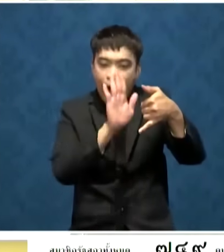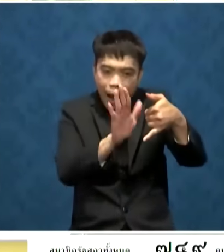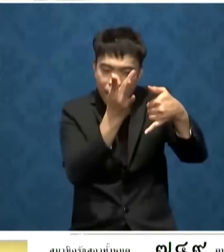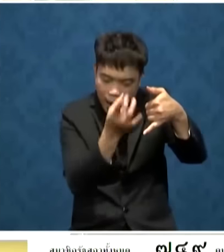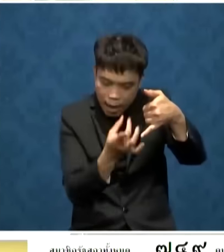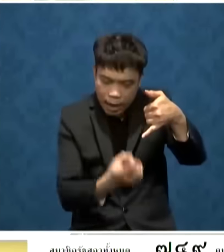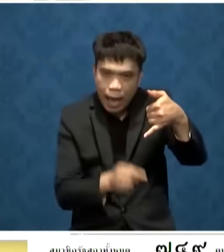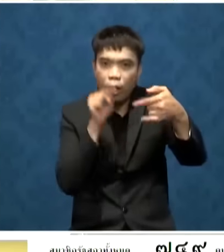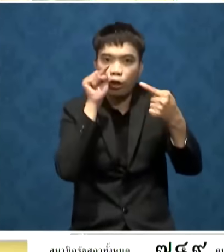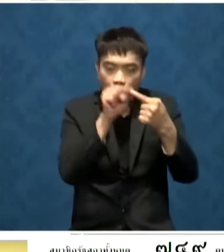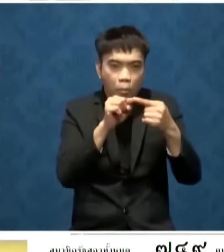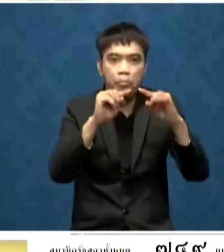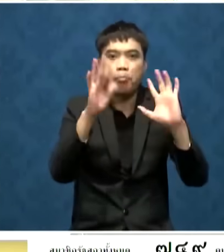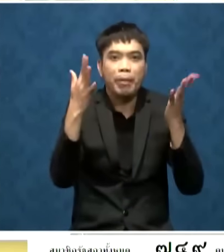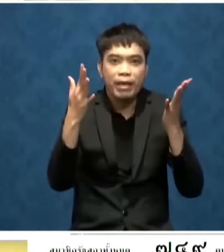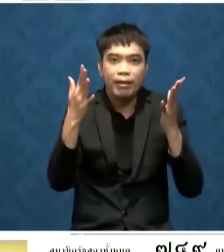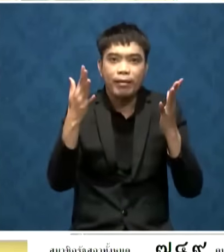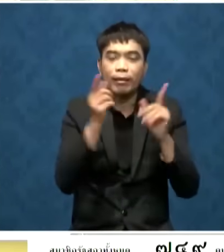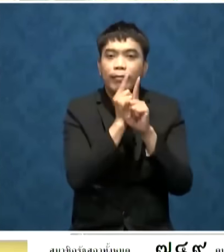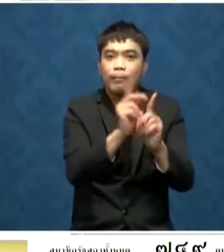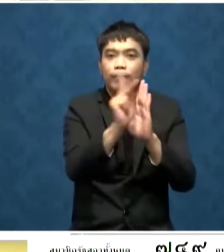ตามที่รัฐธรรมนูญบัญญัติไว้